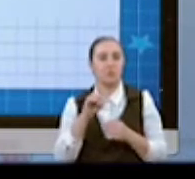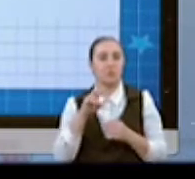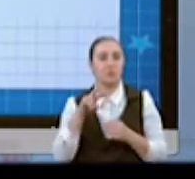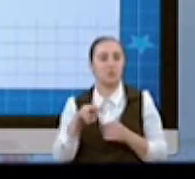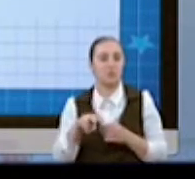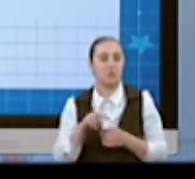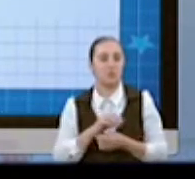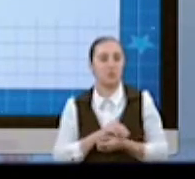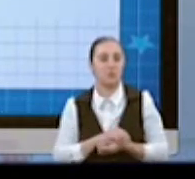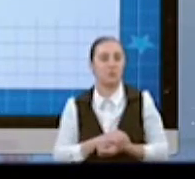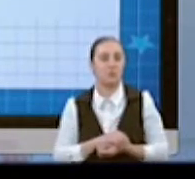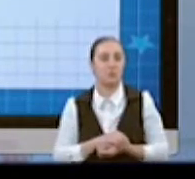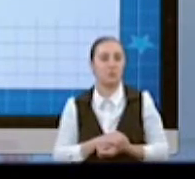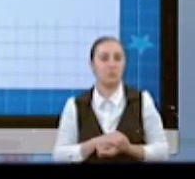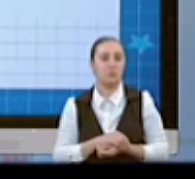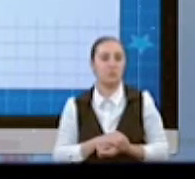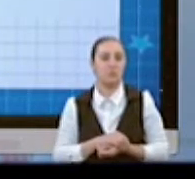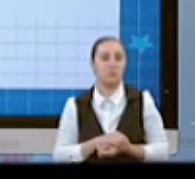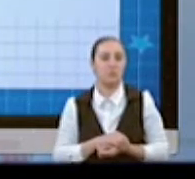вычитании чисел?